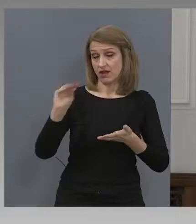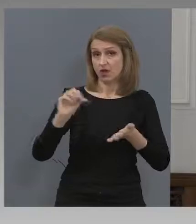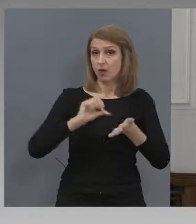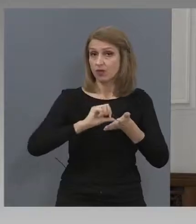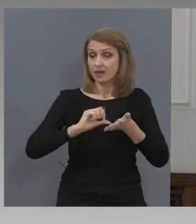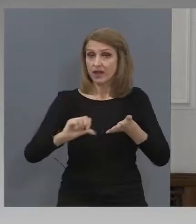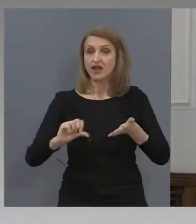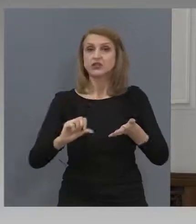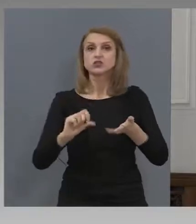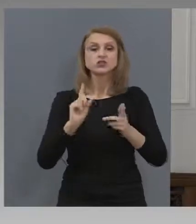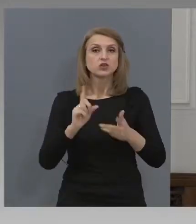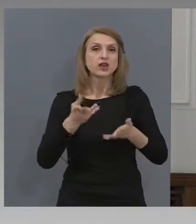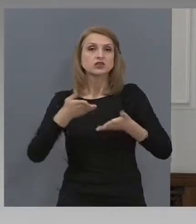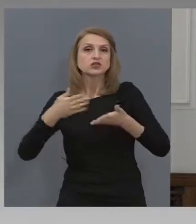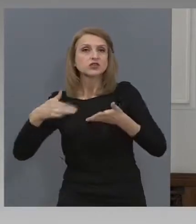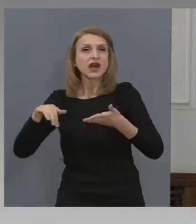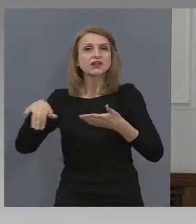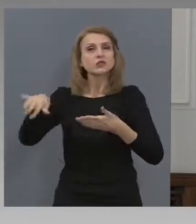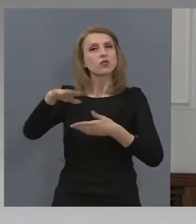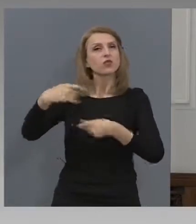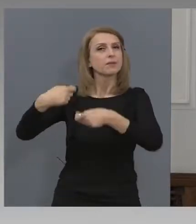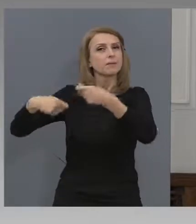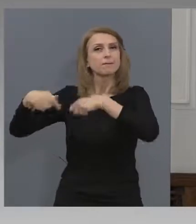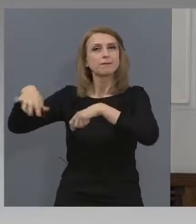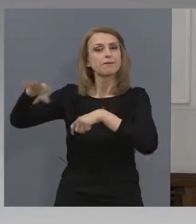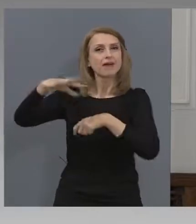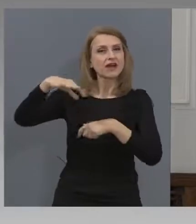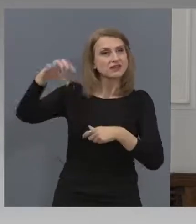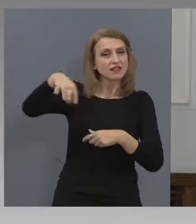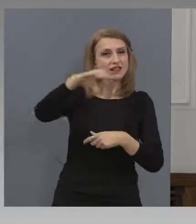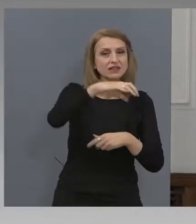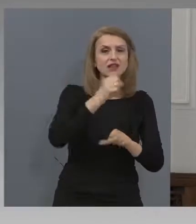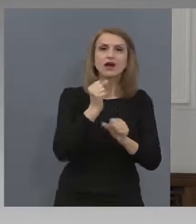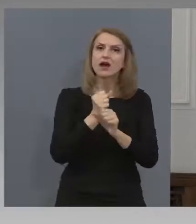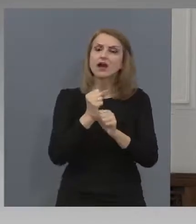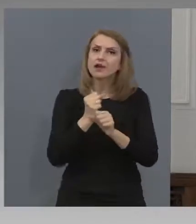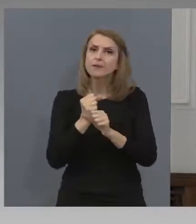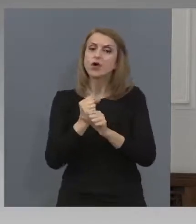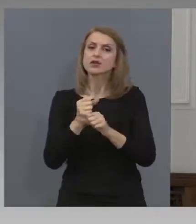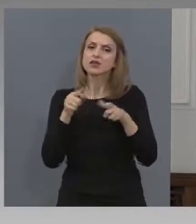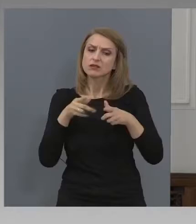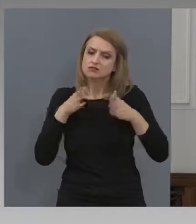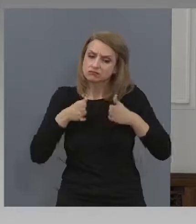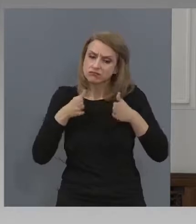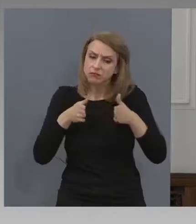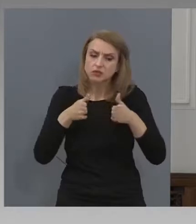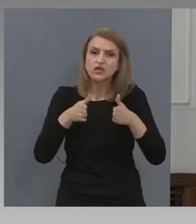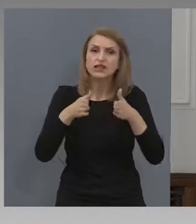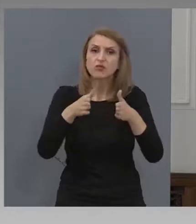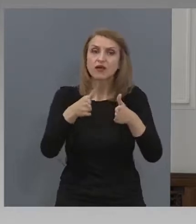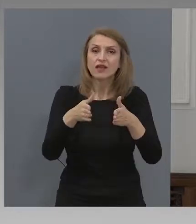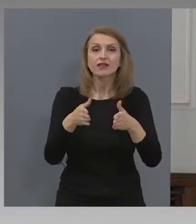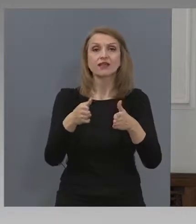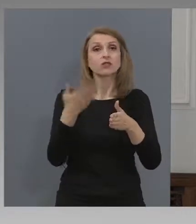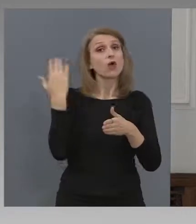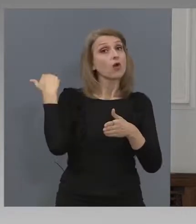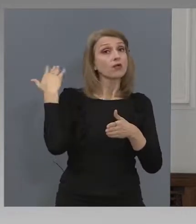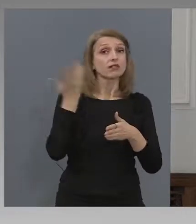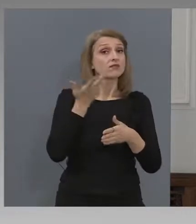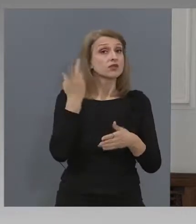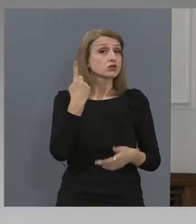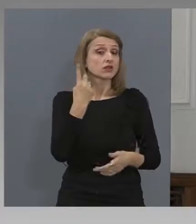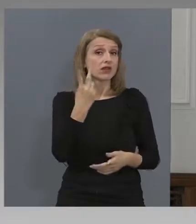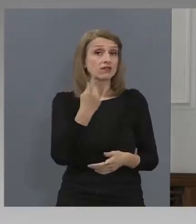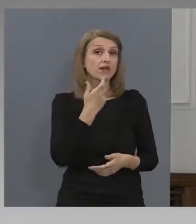да благодаря, че част от операторите работят последователно по този принцип от 1-2 години